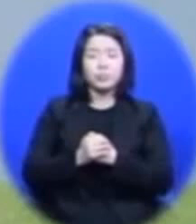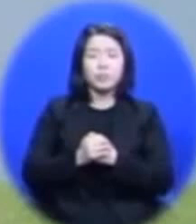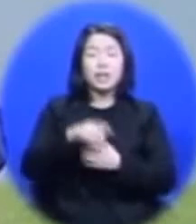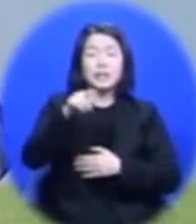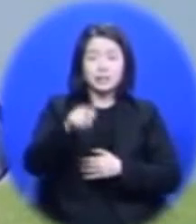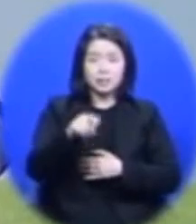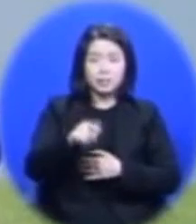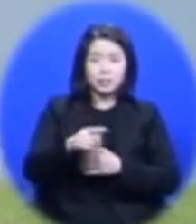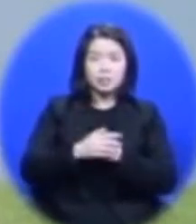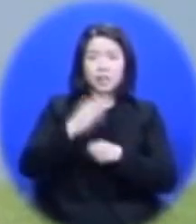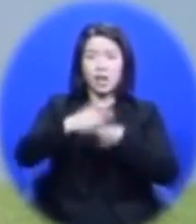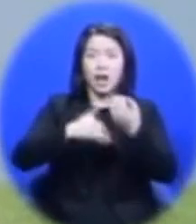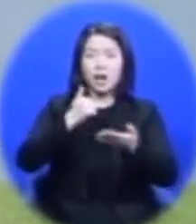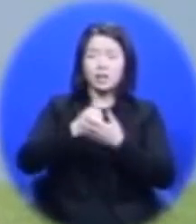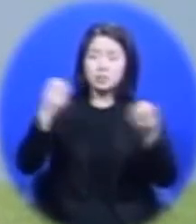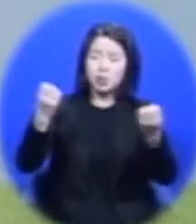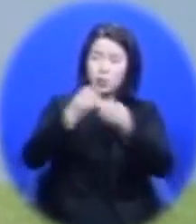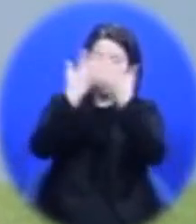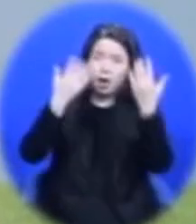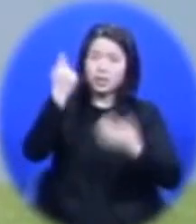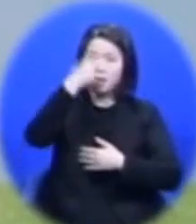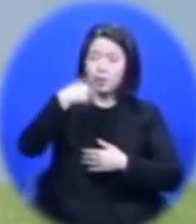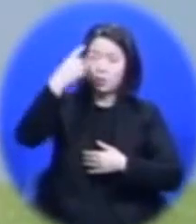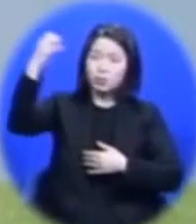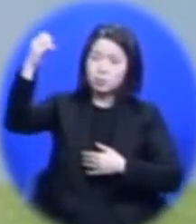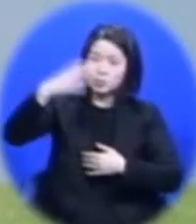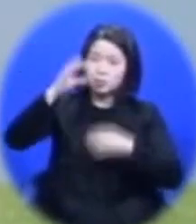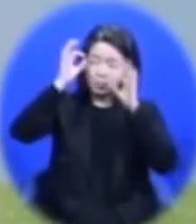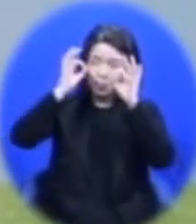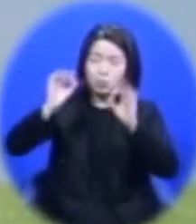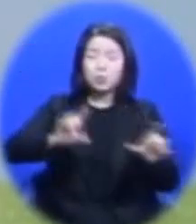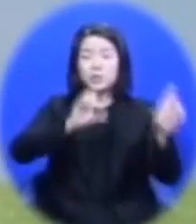그것은 하나님의 환한 얼굴빛을 보고 사느냐 하는